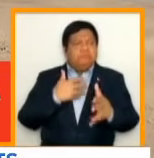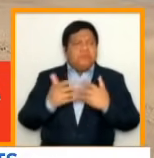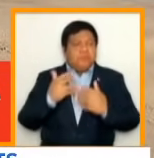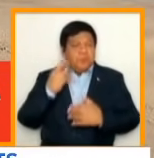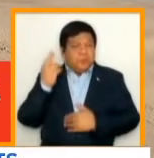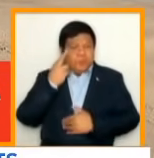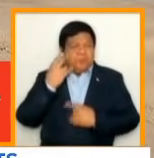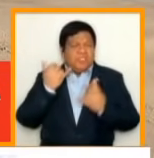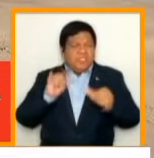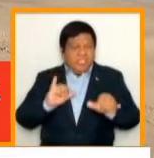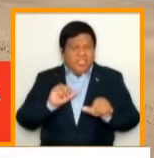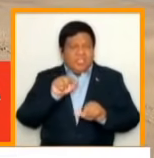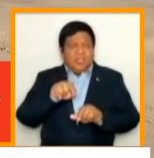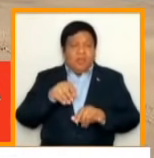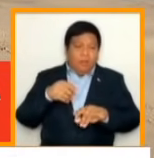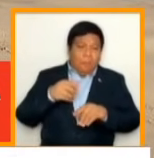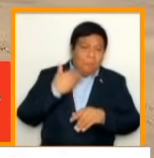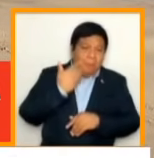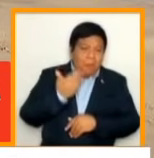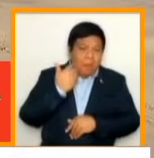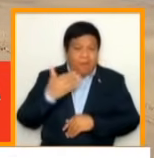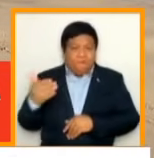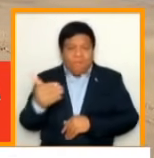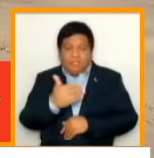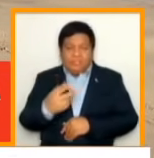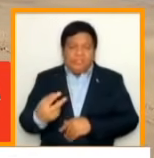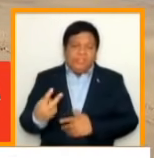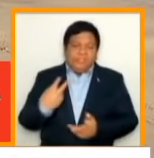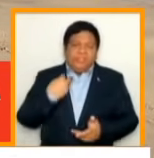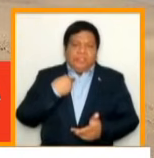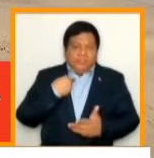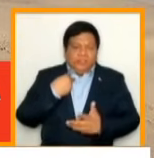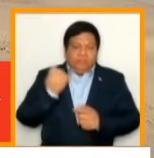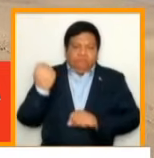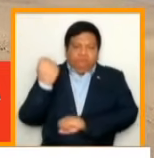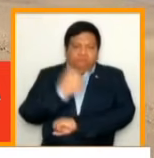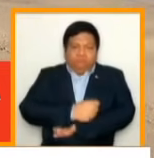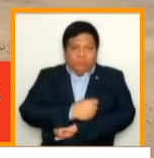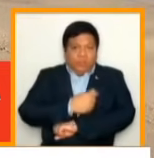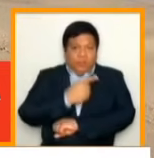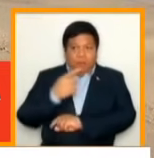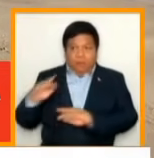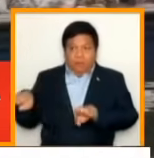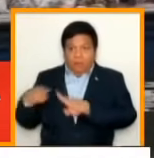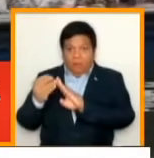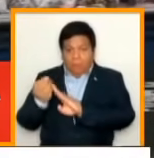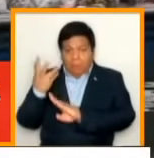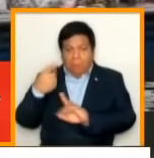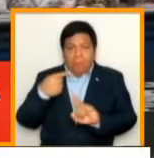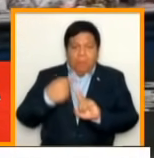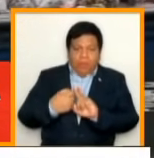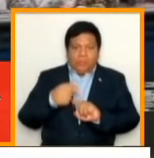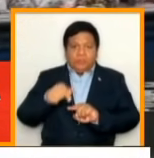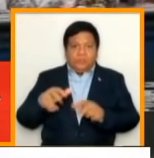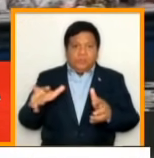ito para sa industriya ng pangingisda rito na pinadapa na nga ng pagputok ng bulkan.